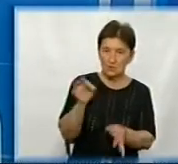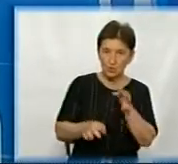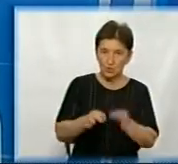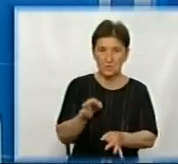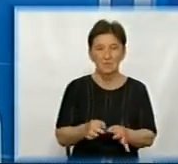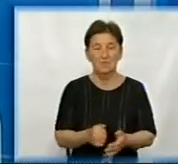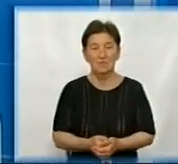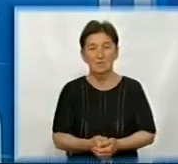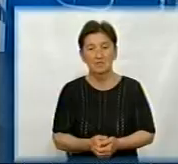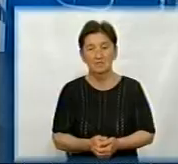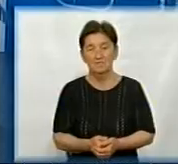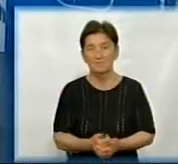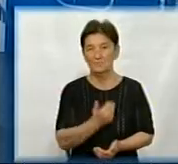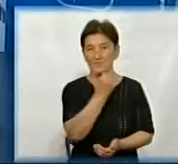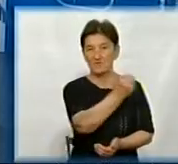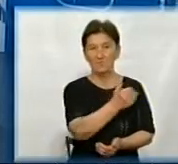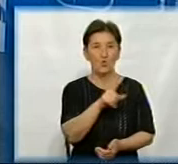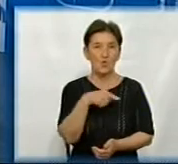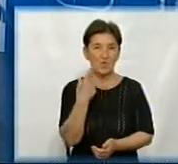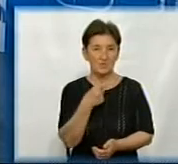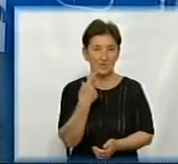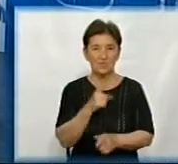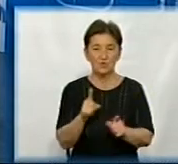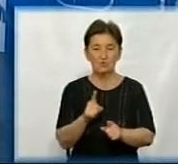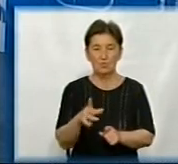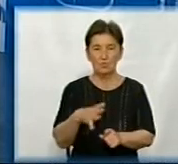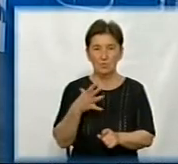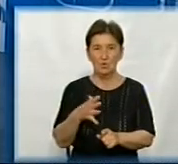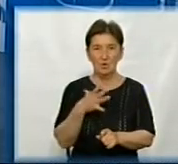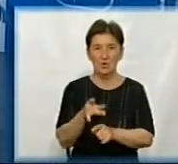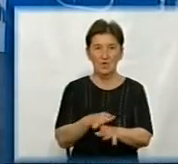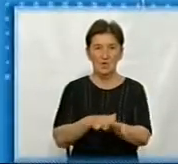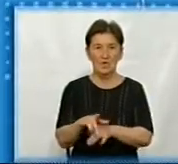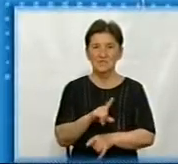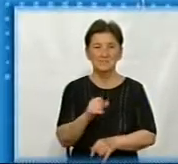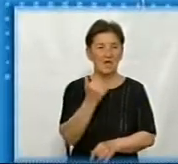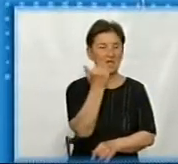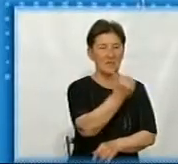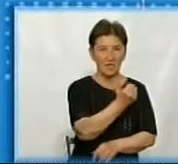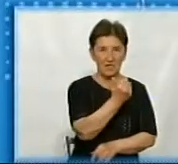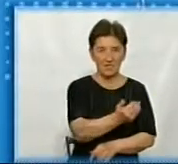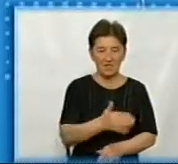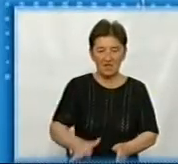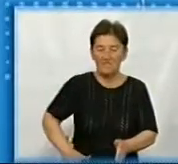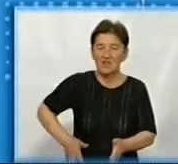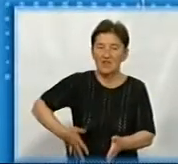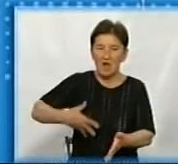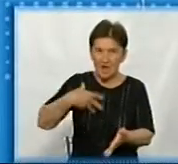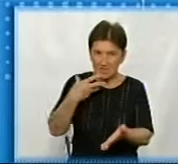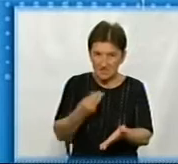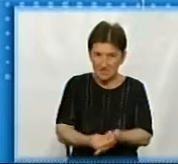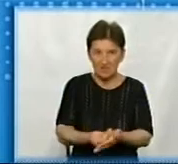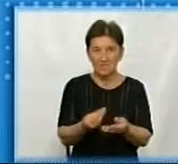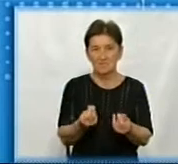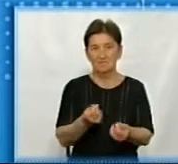своїм. Вони говорили, що це було здійснено оплата за їхні кошти, що вони купили за власний дохід.